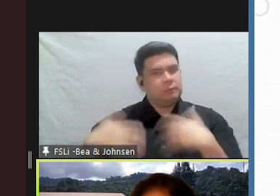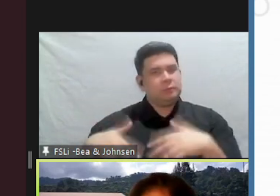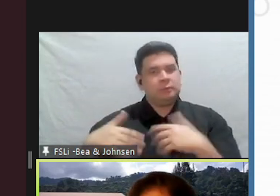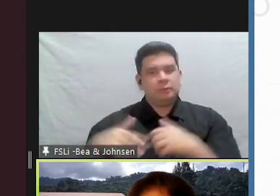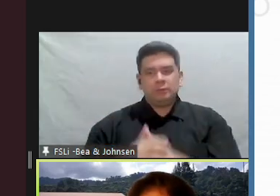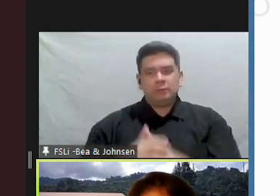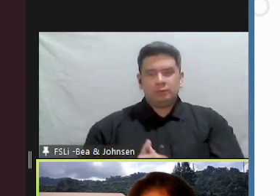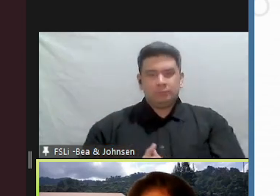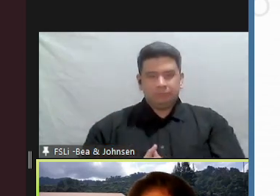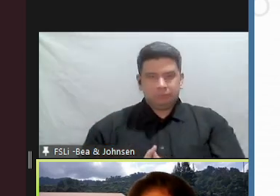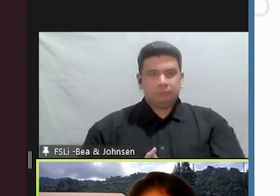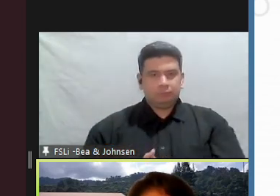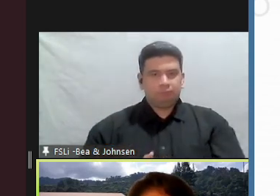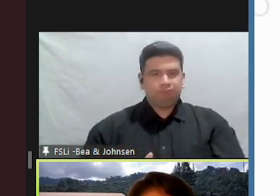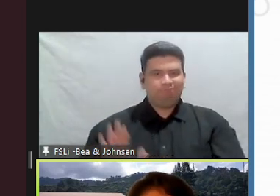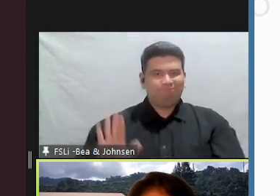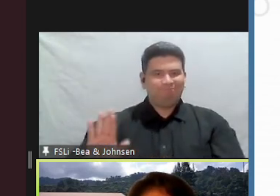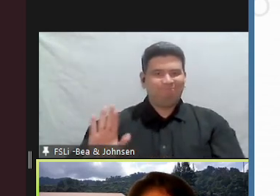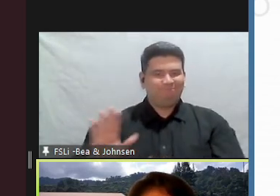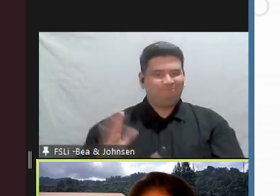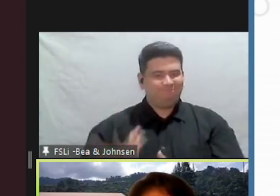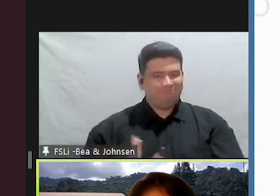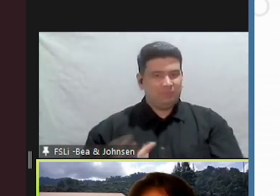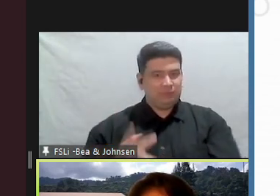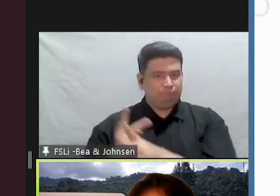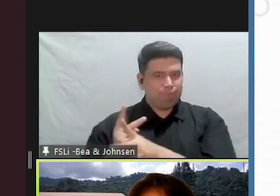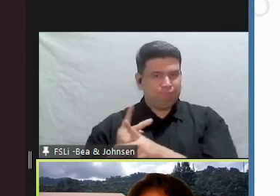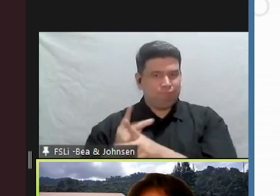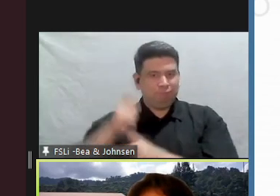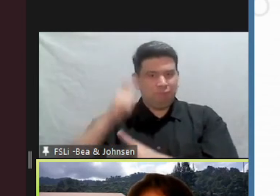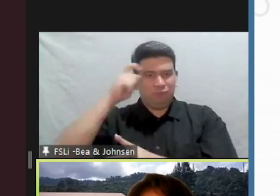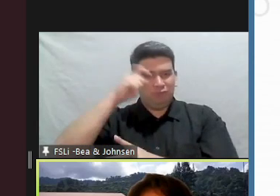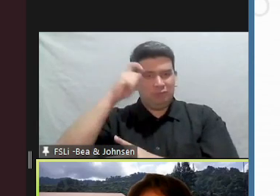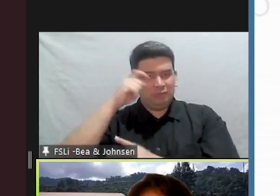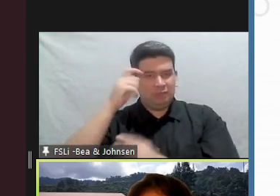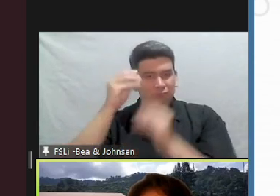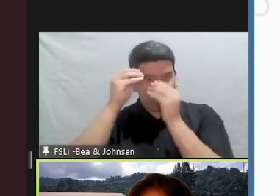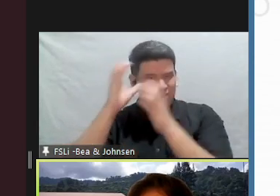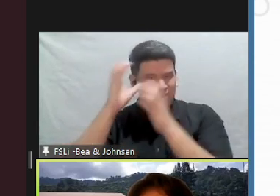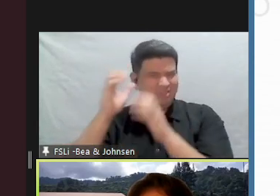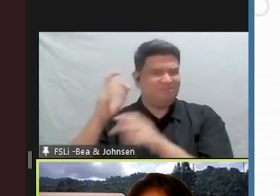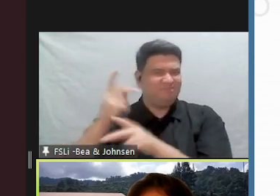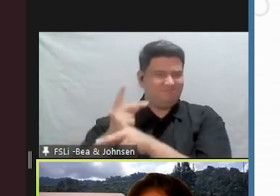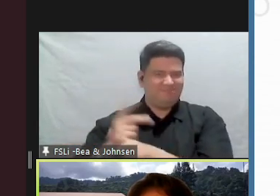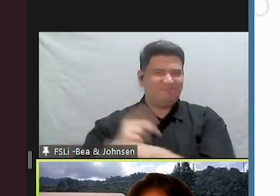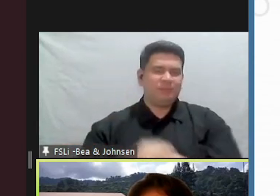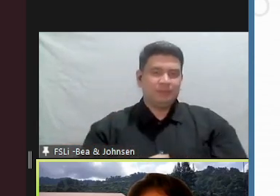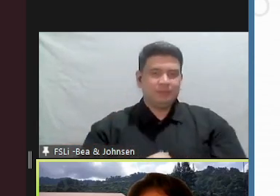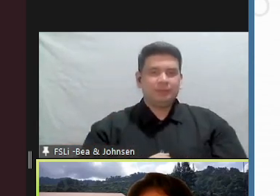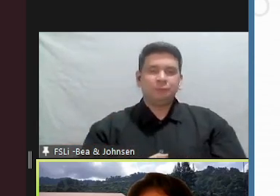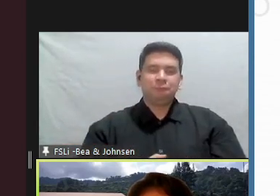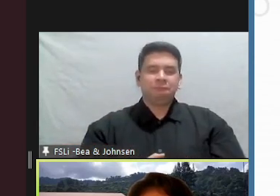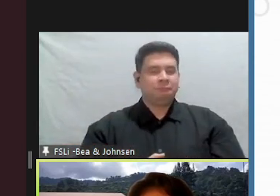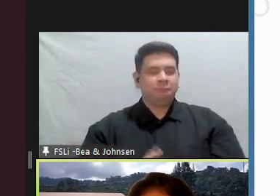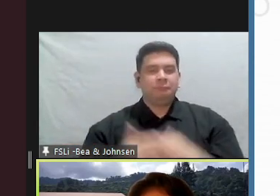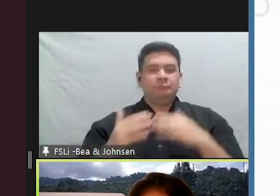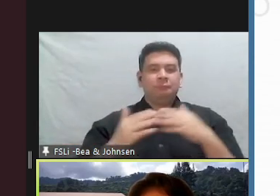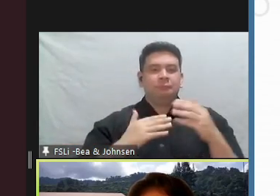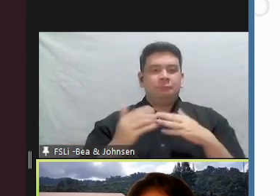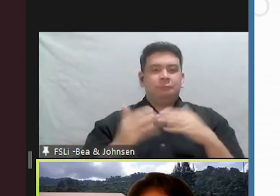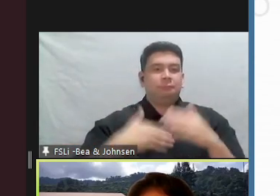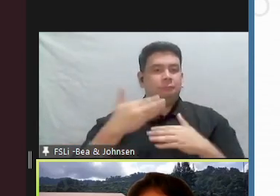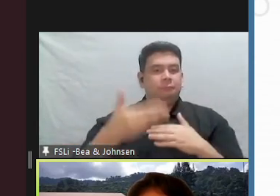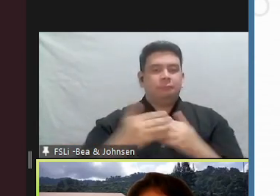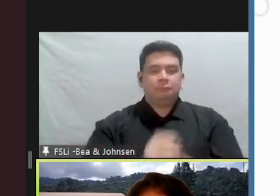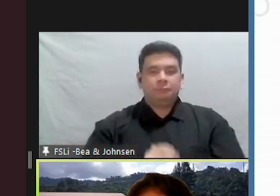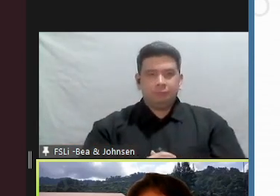maprotektahan, ano, at hindi mawalang ating kaalaman. At kahit po ano, yung sa mga papeles na